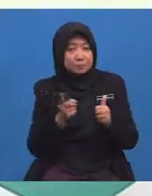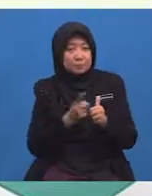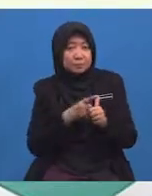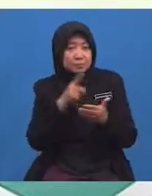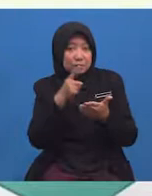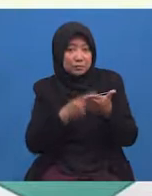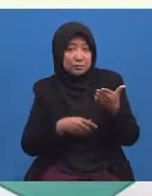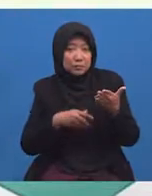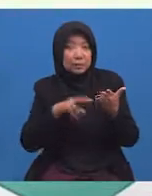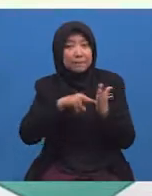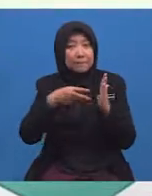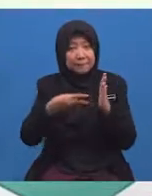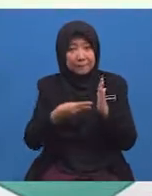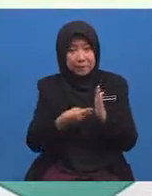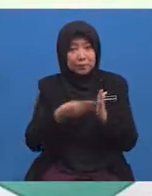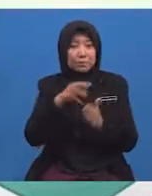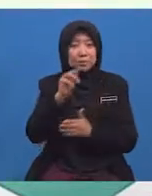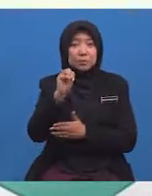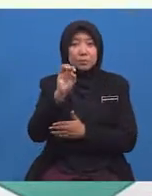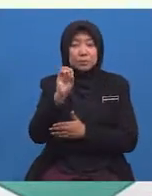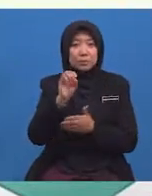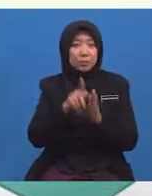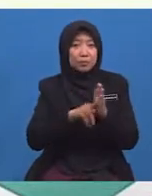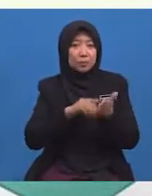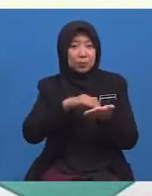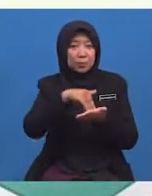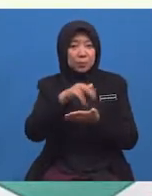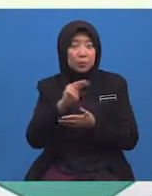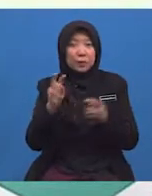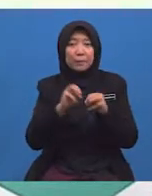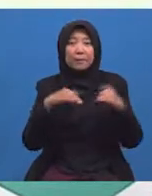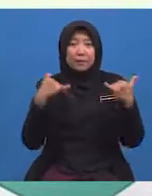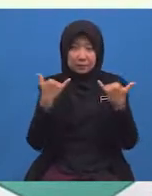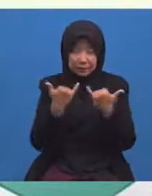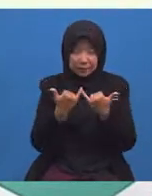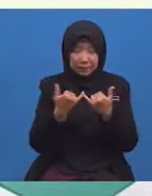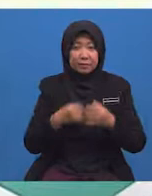yang dimaksudkan dengan pembangunan masyarakat.